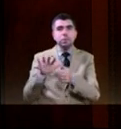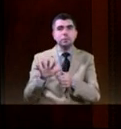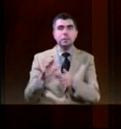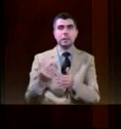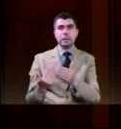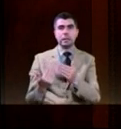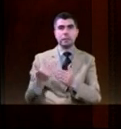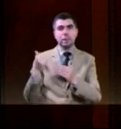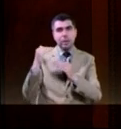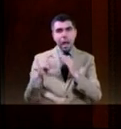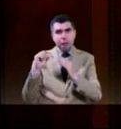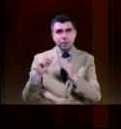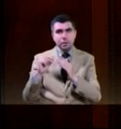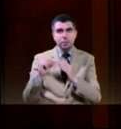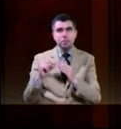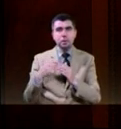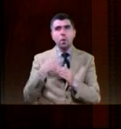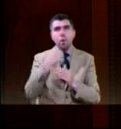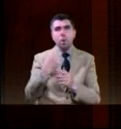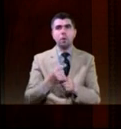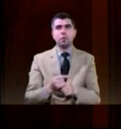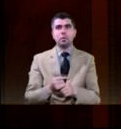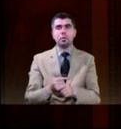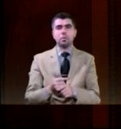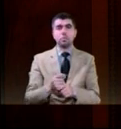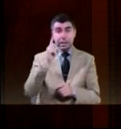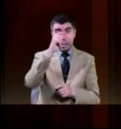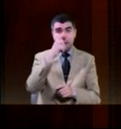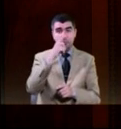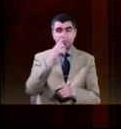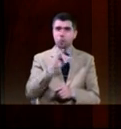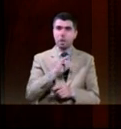ناقصه 600 درهم، ولكن ماشي.